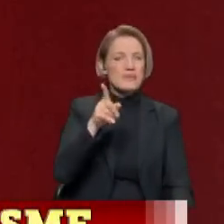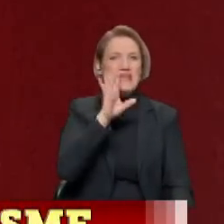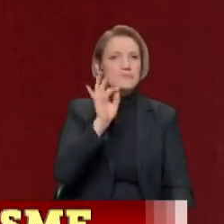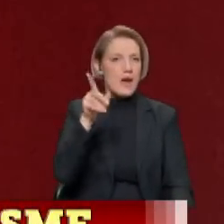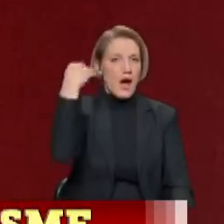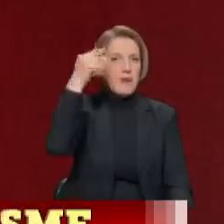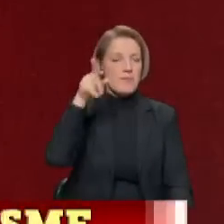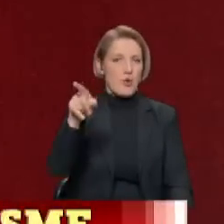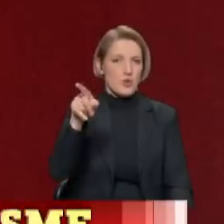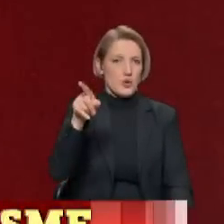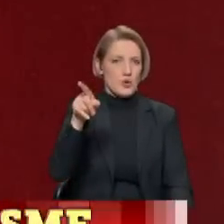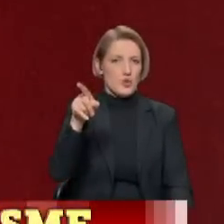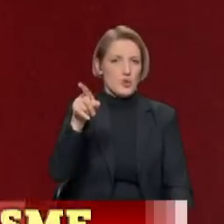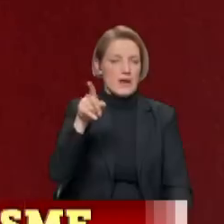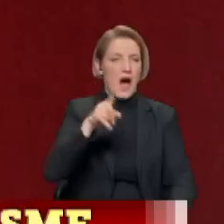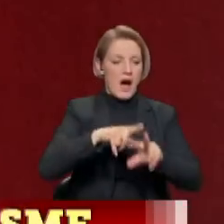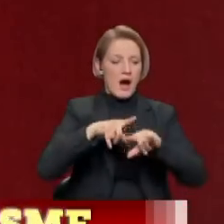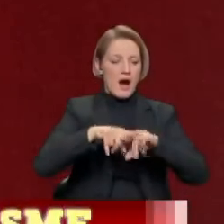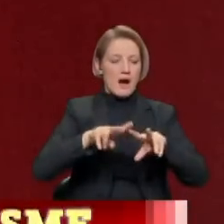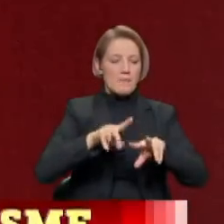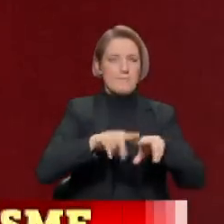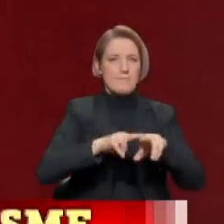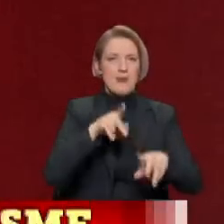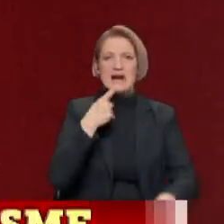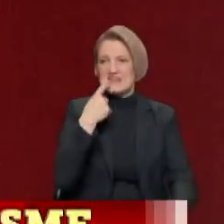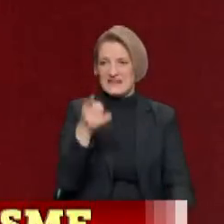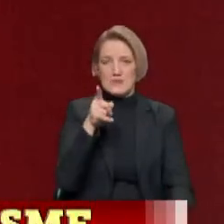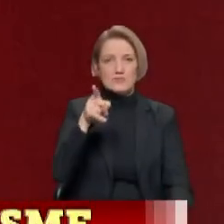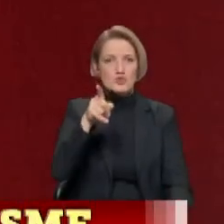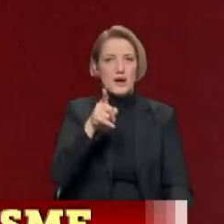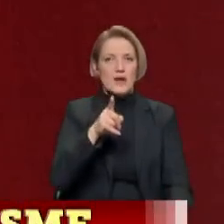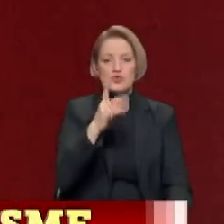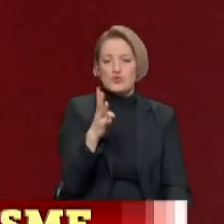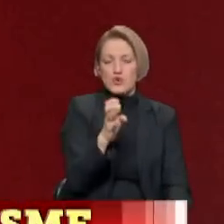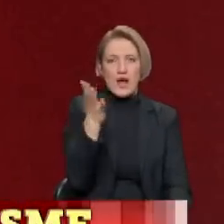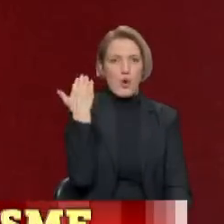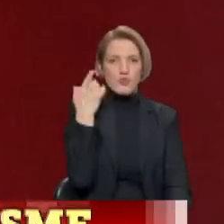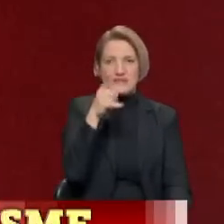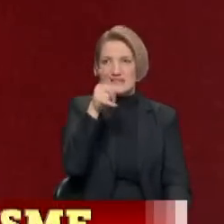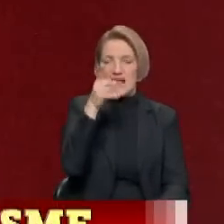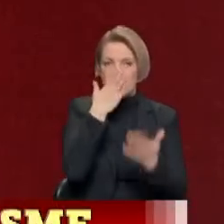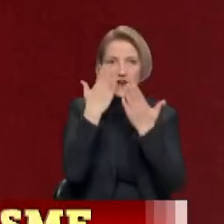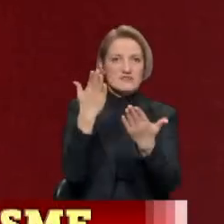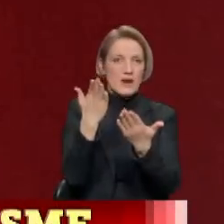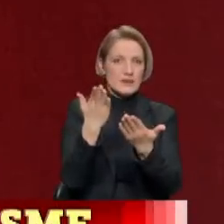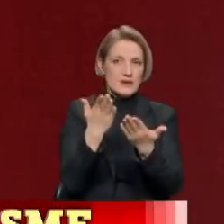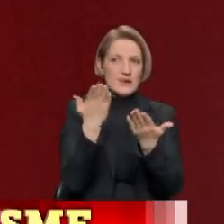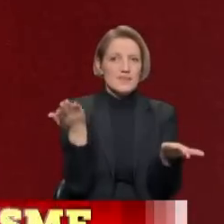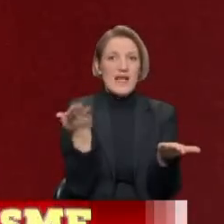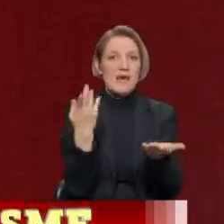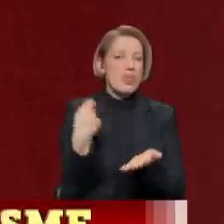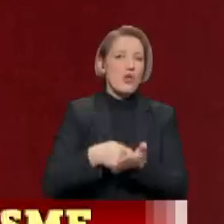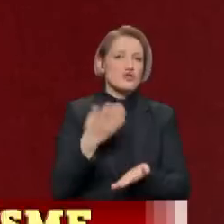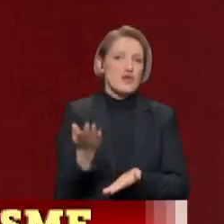İmamoğlu'na. Ahmak dedi. İşte sana dedi millet bunun bedelini ödetecek dedi. Ya 4 ay önce millet zaten ders vermiş size. Neyin